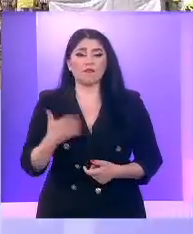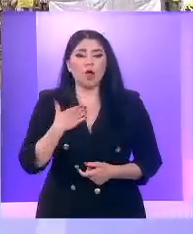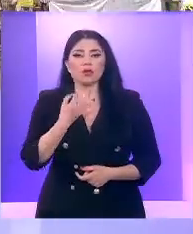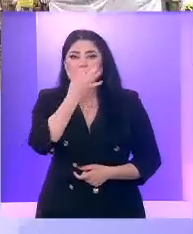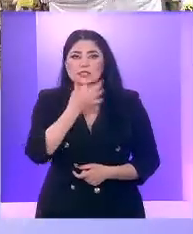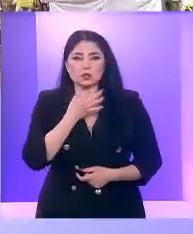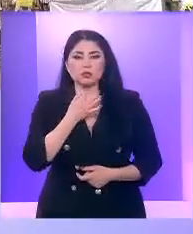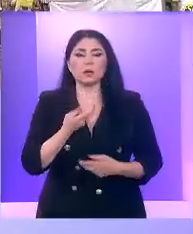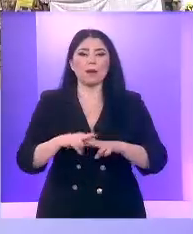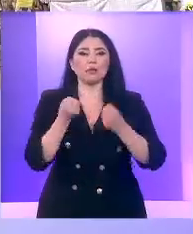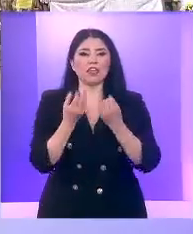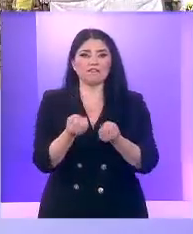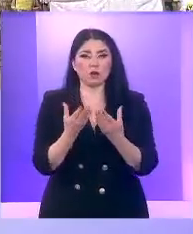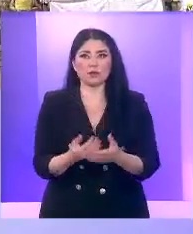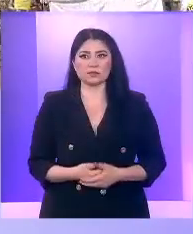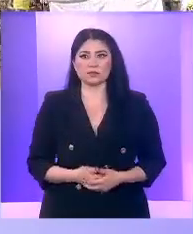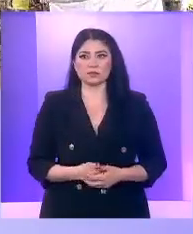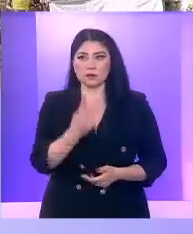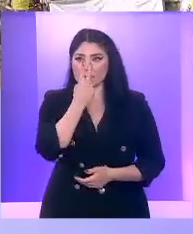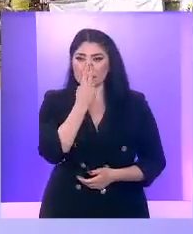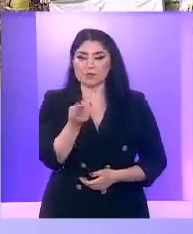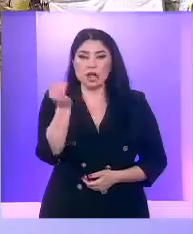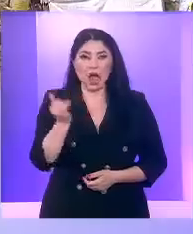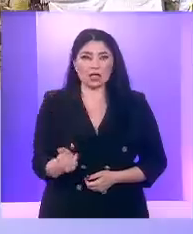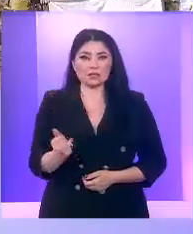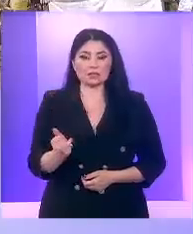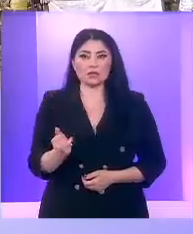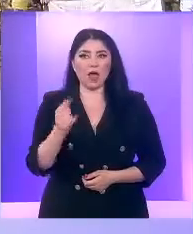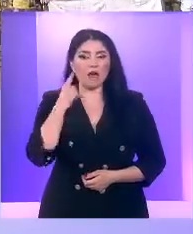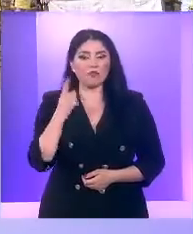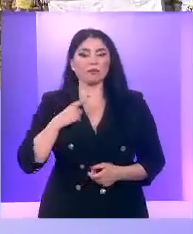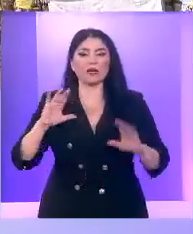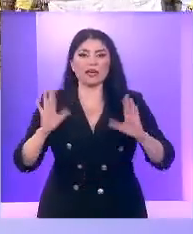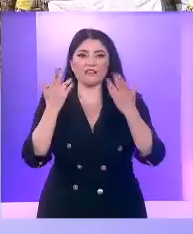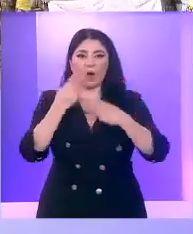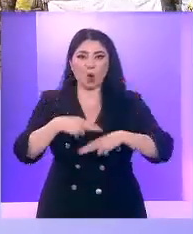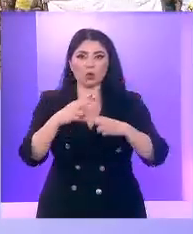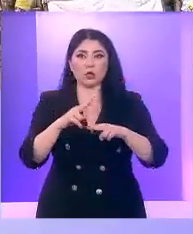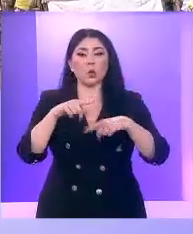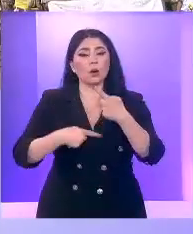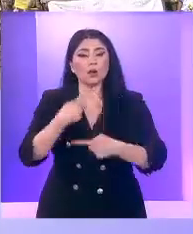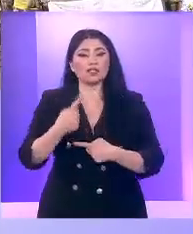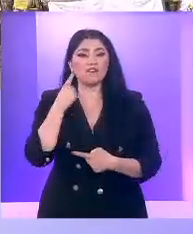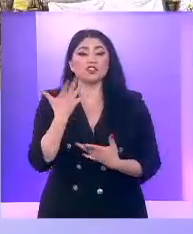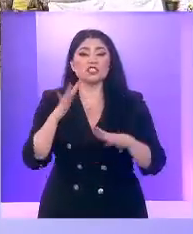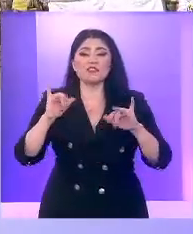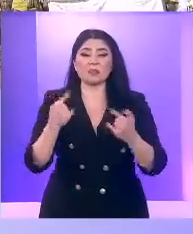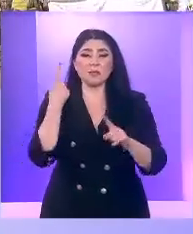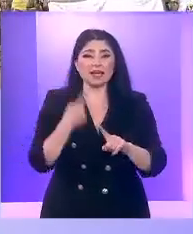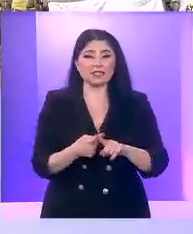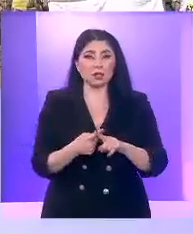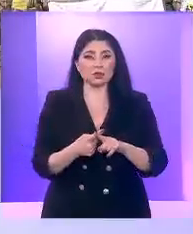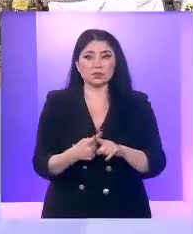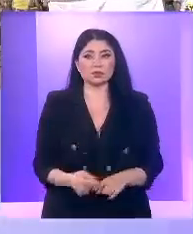să primească mai multe informații. Aflăm iată astăzi că greva continuă. Urmează să aflăm ce se va întâmpla mai exact